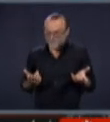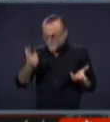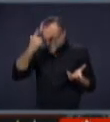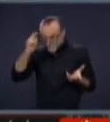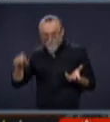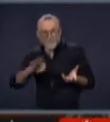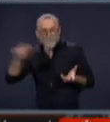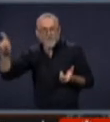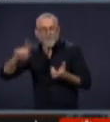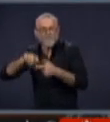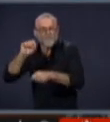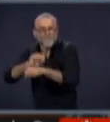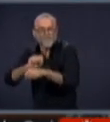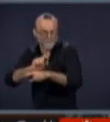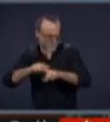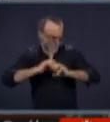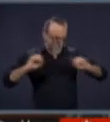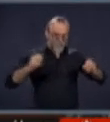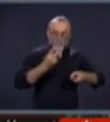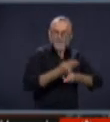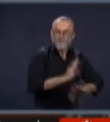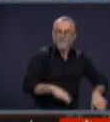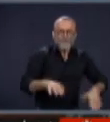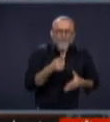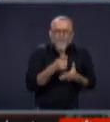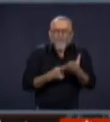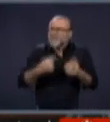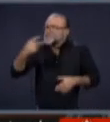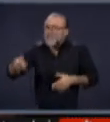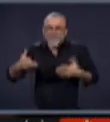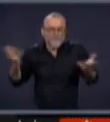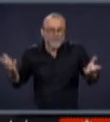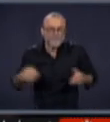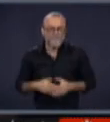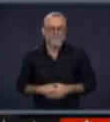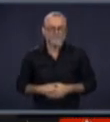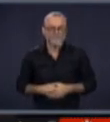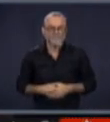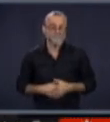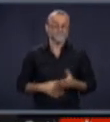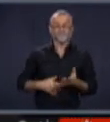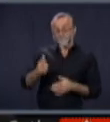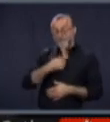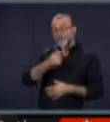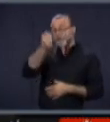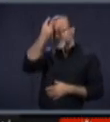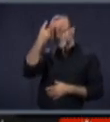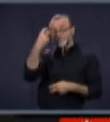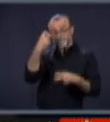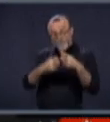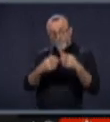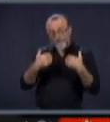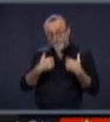doivent retourner au travail, mais qu'ils n'ont pas de service de garde. Oui, je comprends très bien que ça pose un